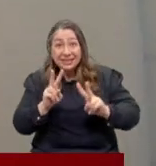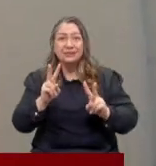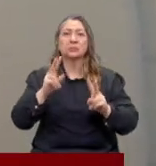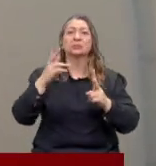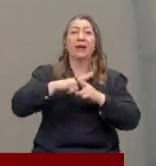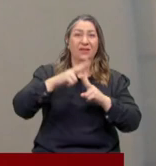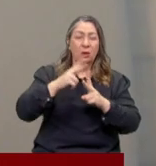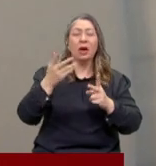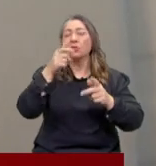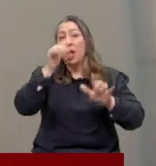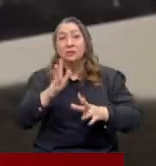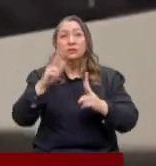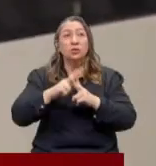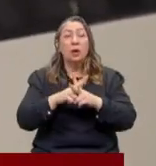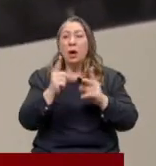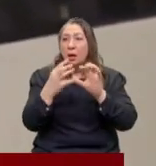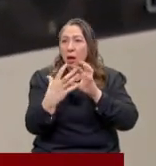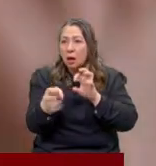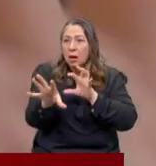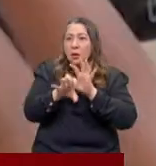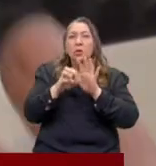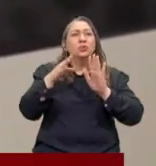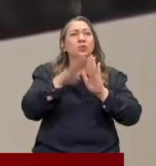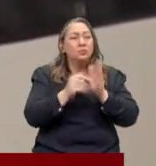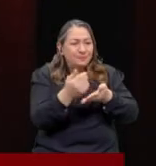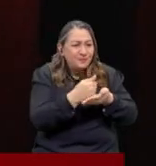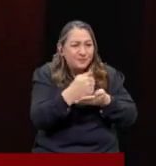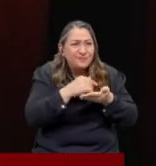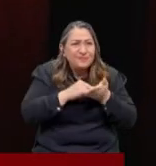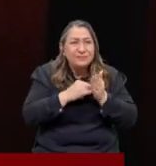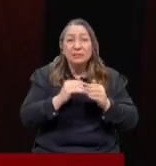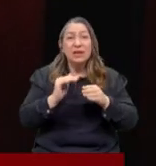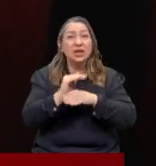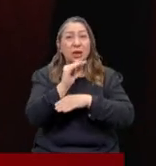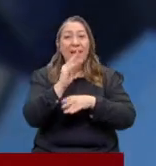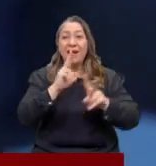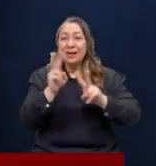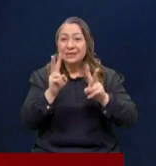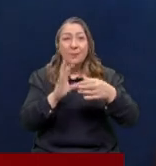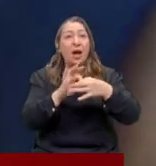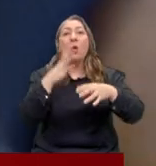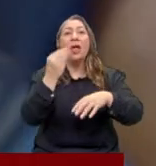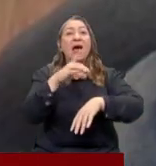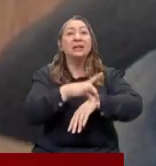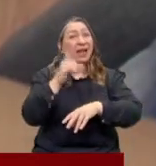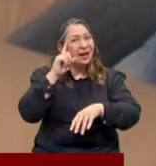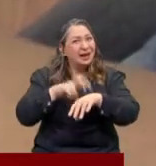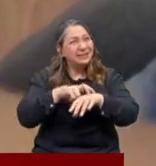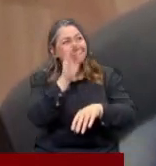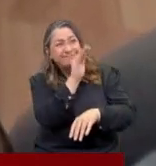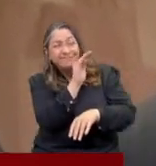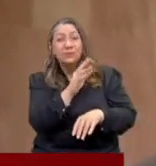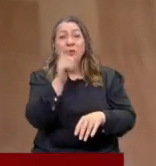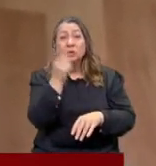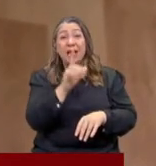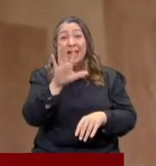faturalarına yansıyacak. Tüketici Konfederasyonu düşük gelirli aileleri, yaşamı elektrikli cihazlara bağlı olan hastaları da hatırlatarak